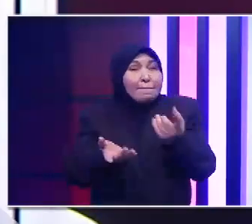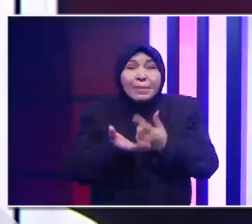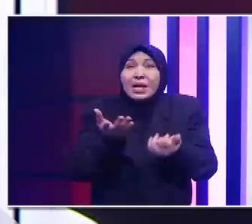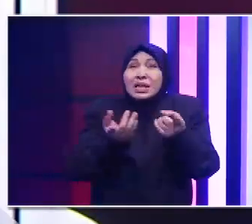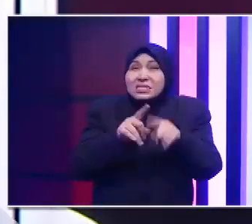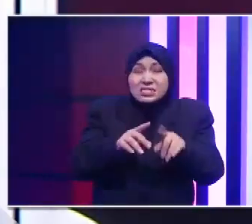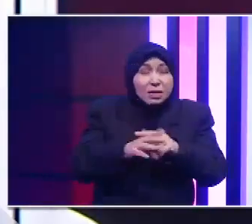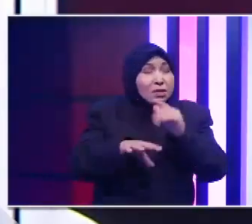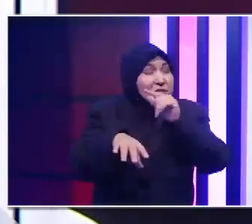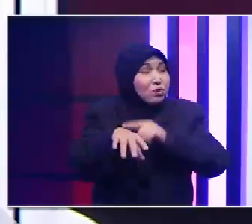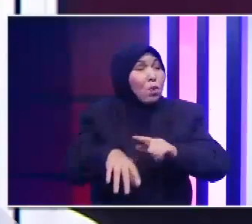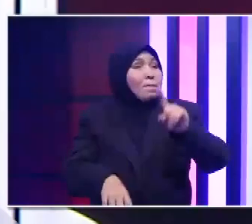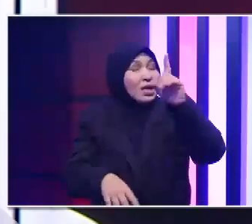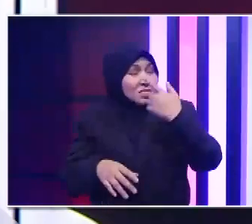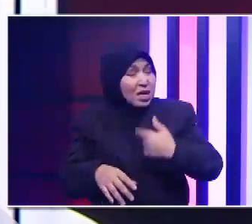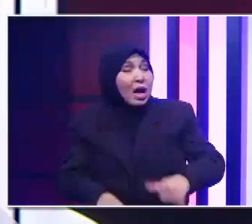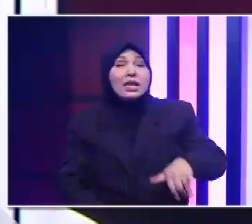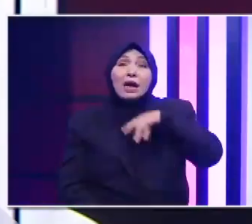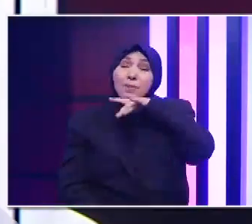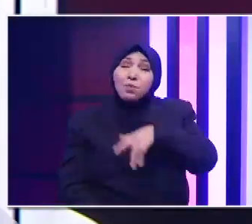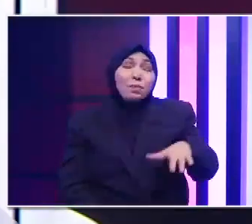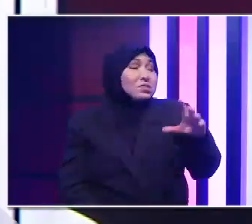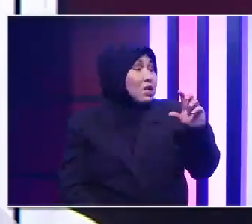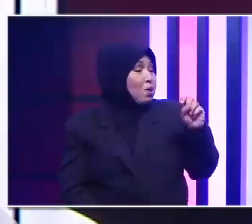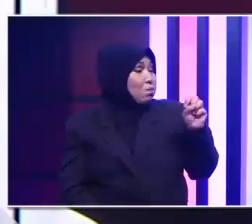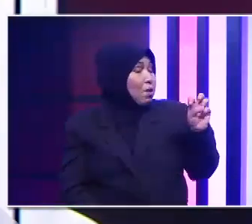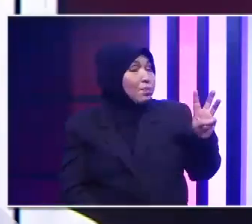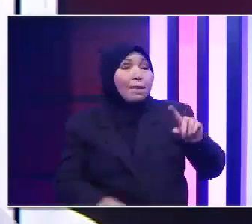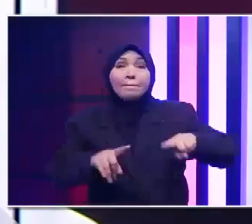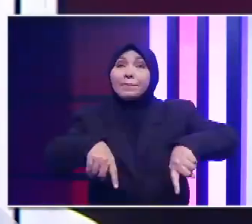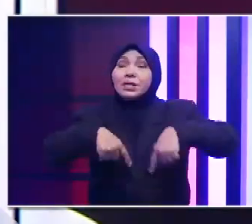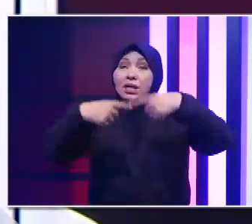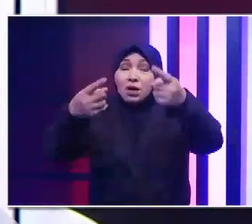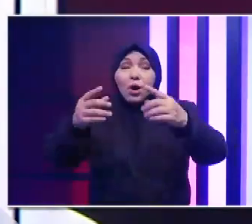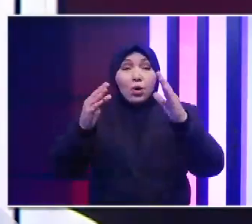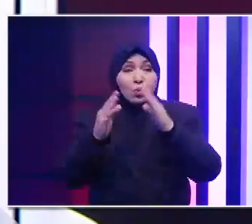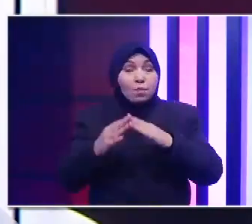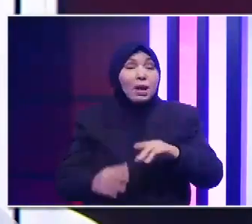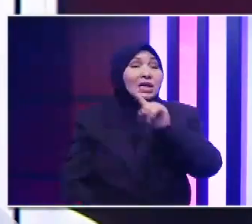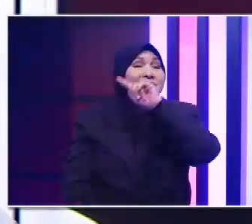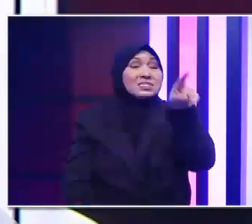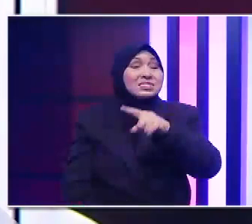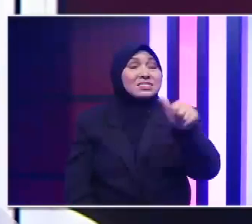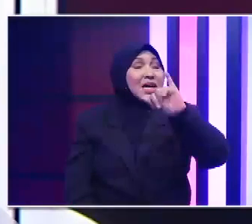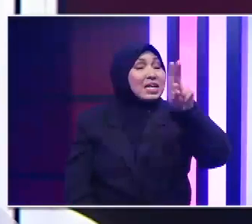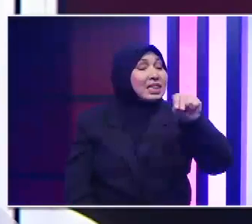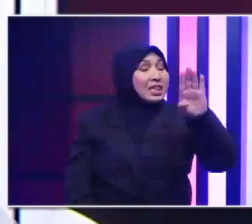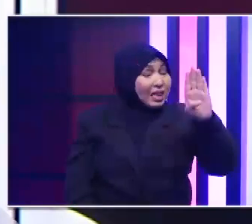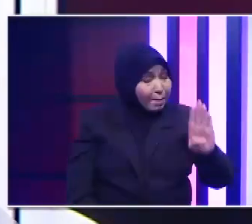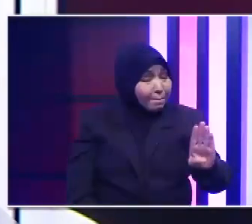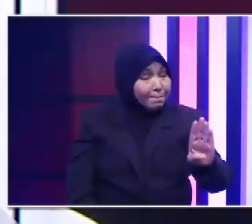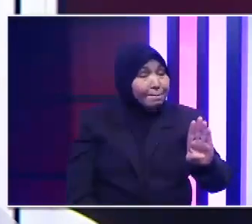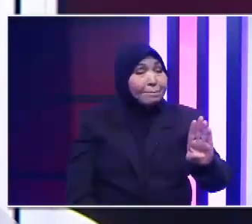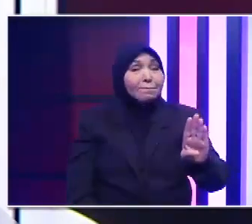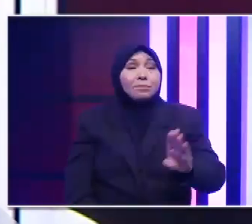dimana pada 11 masehi nanti sama bahwa Alaihi Wasallam pergi ke rumah Zainab binti jahsh yaitu salah seorang daripada istri